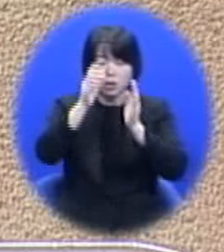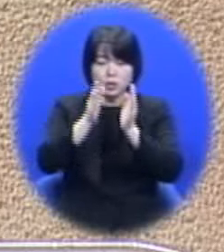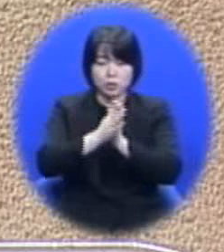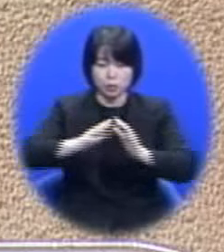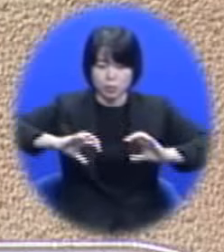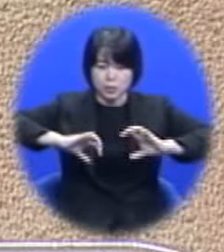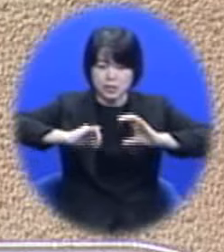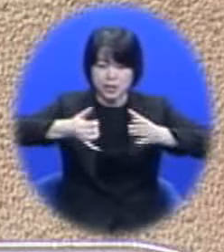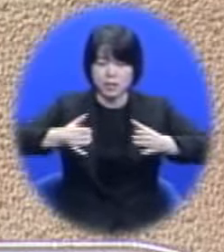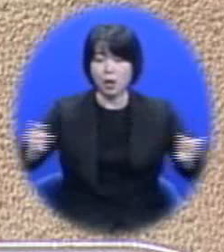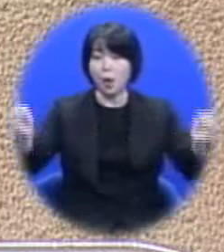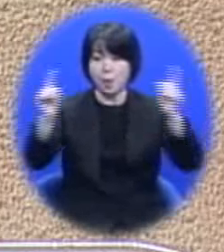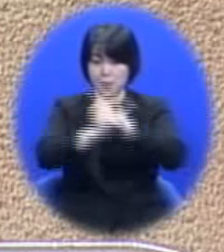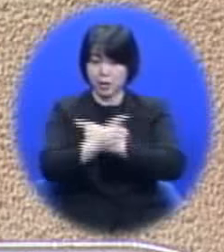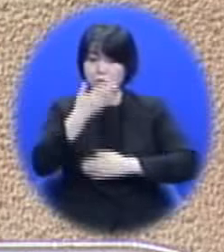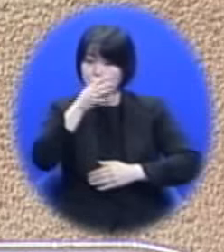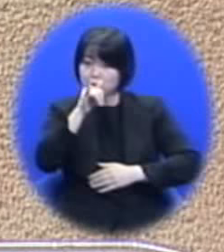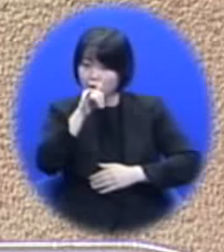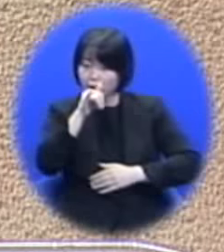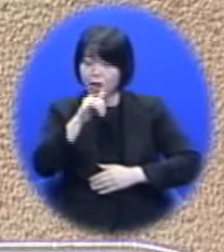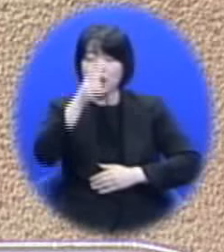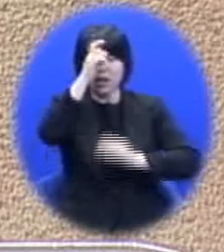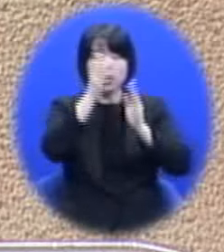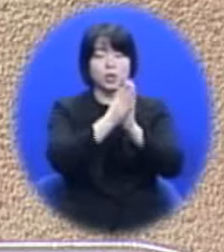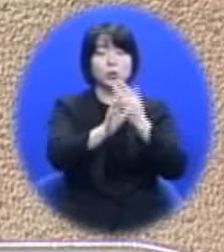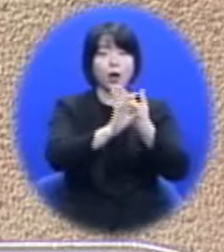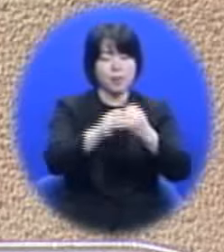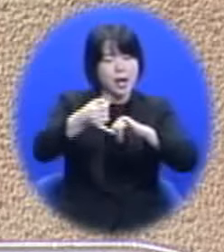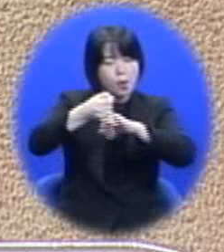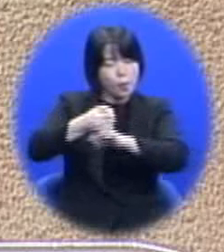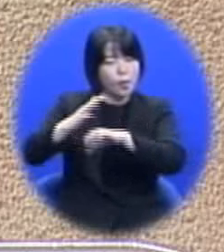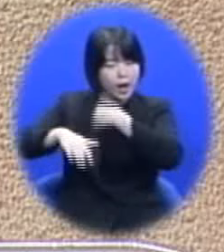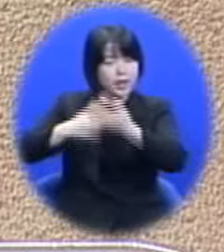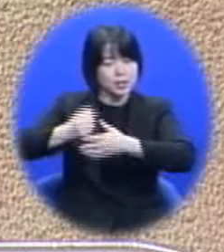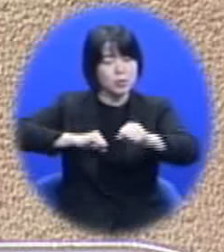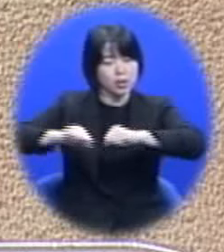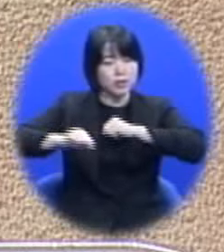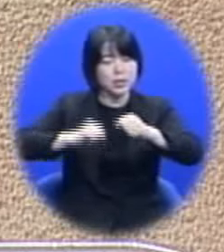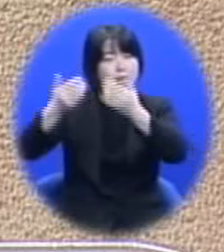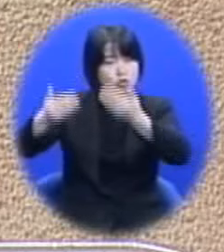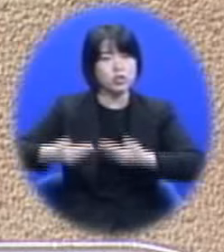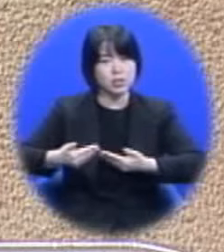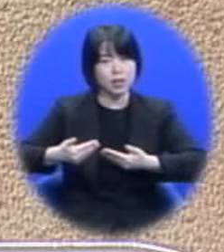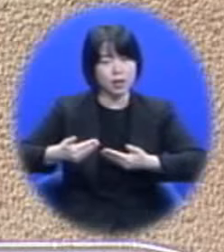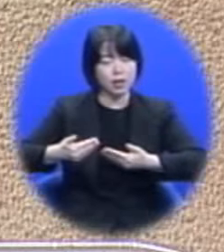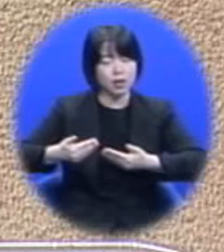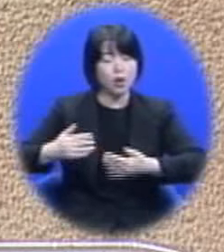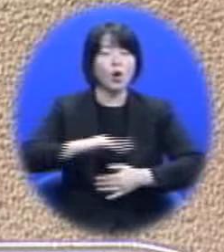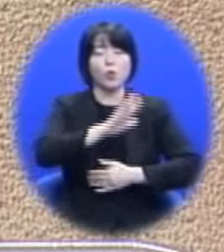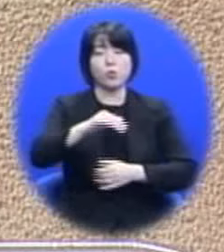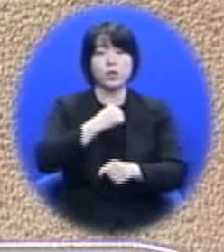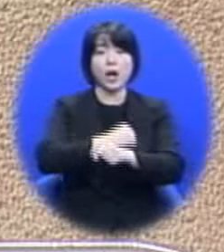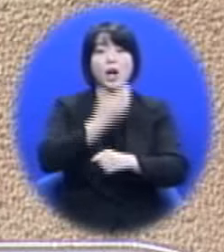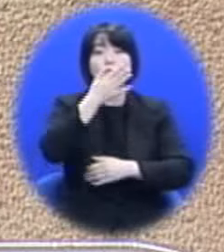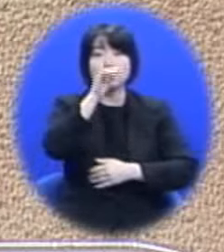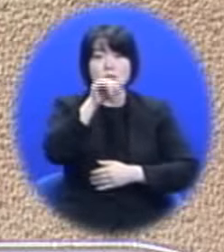바뀐다. 기도하면 반드시 하나님이 역사하신다. 우리가 할 수 있는 것은